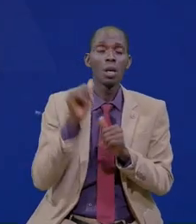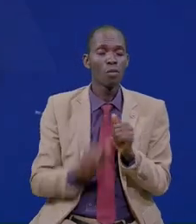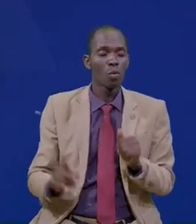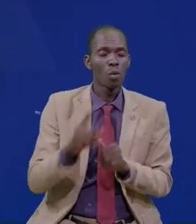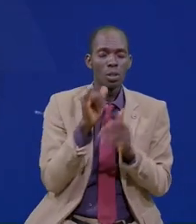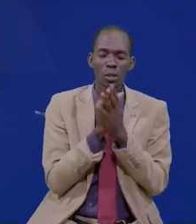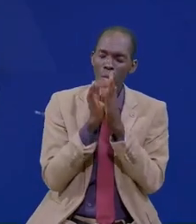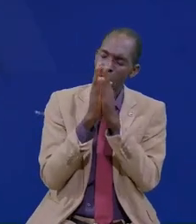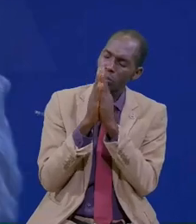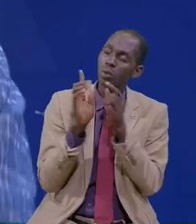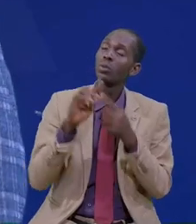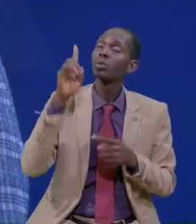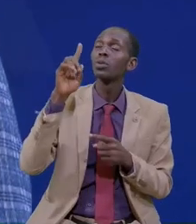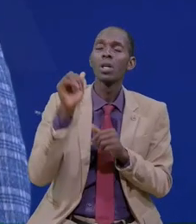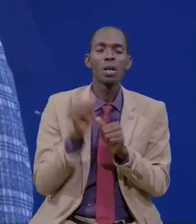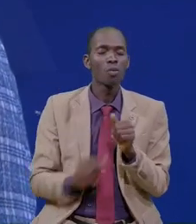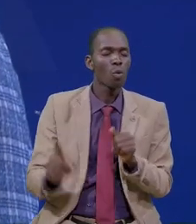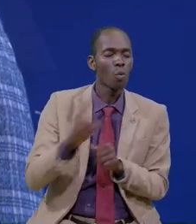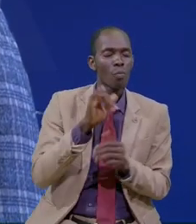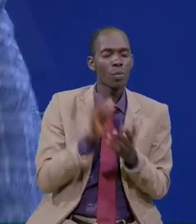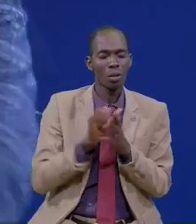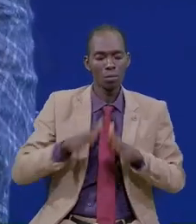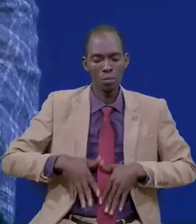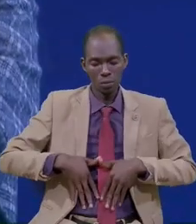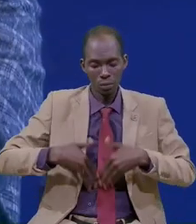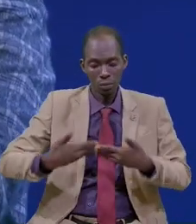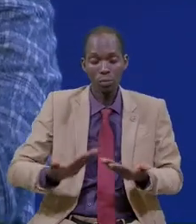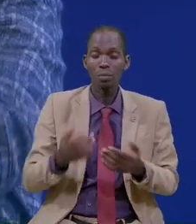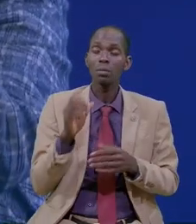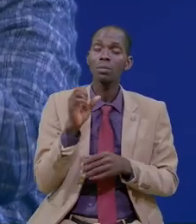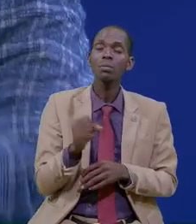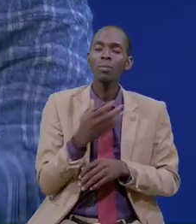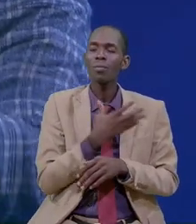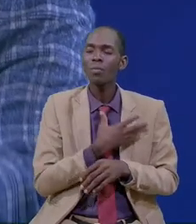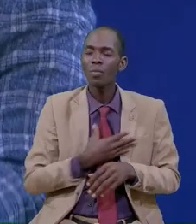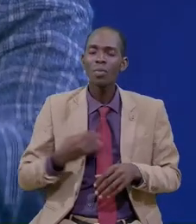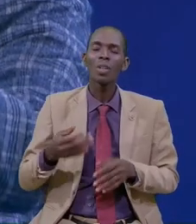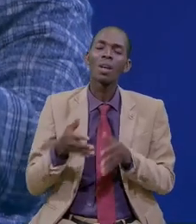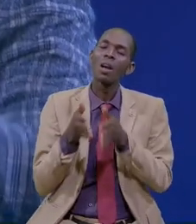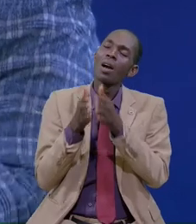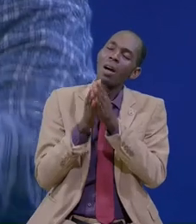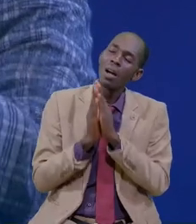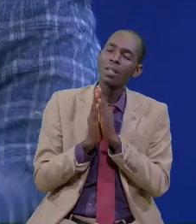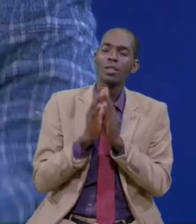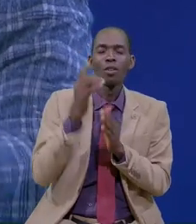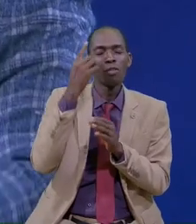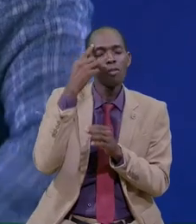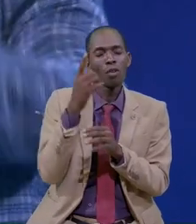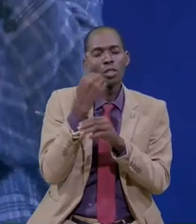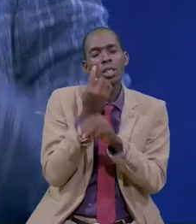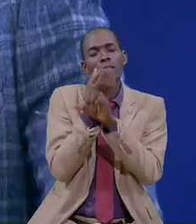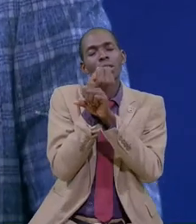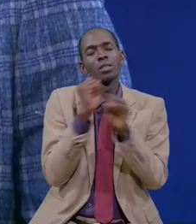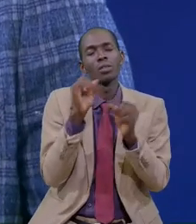invoque. Everyone who confesses. Quiconque confesse. And they demand and ask for the salvation Christ